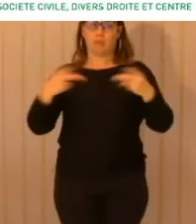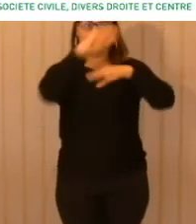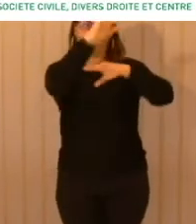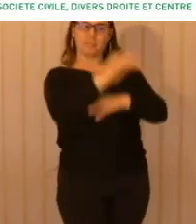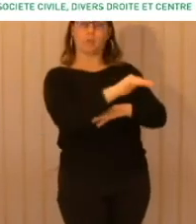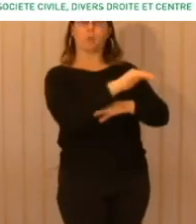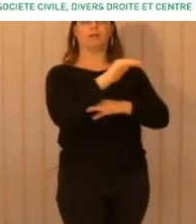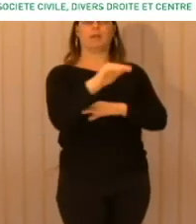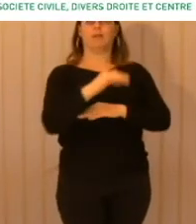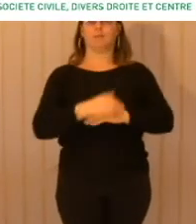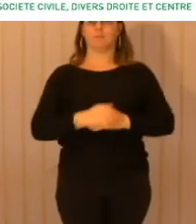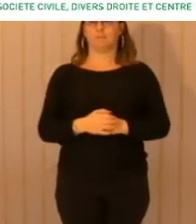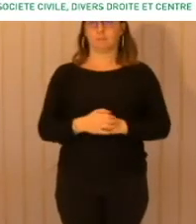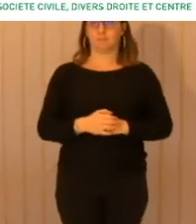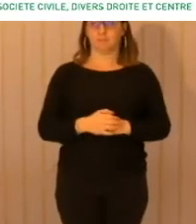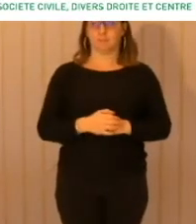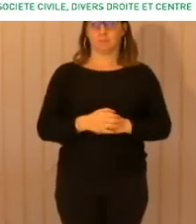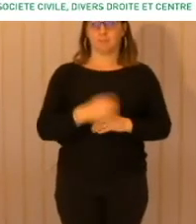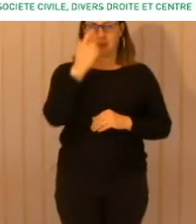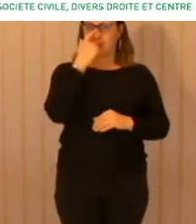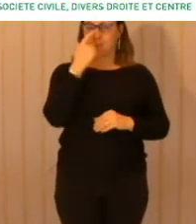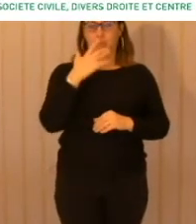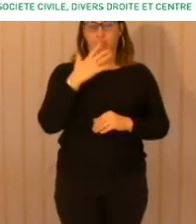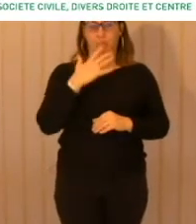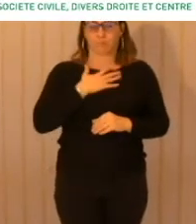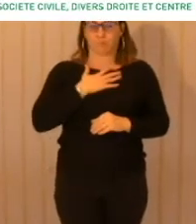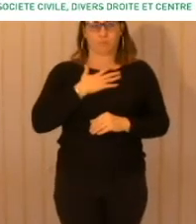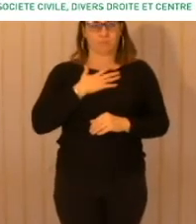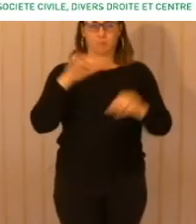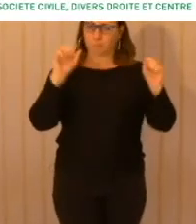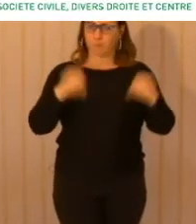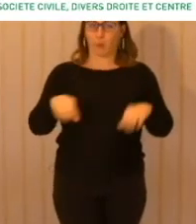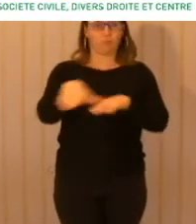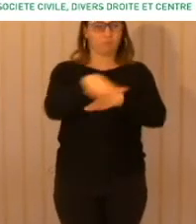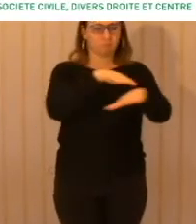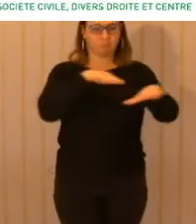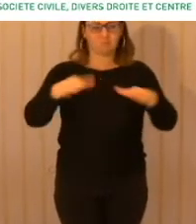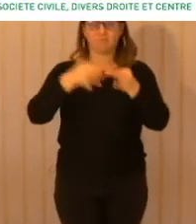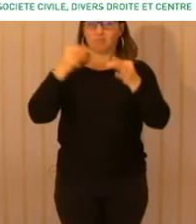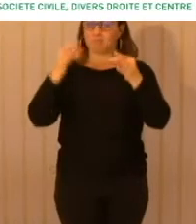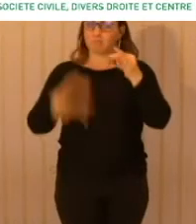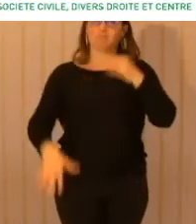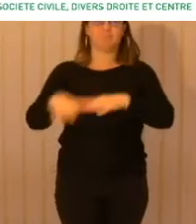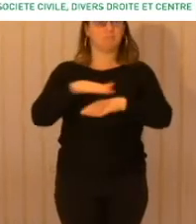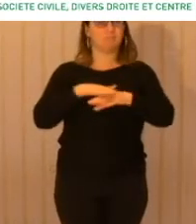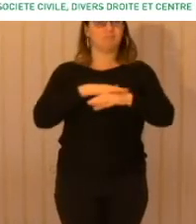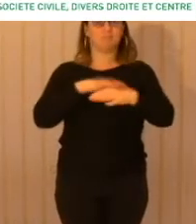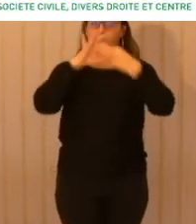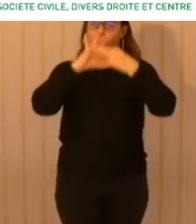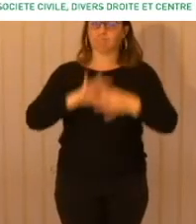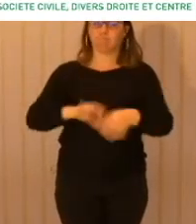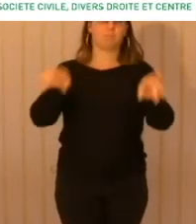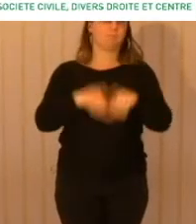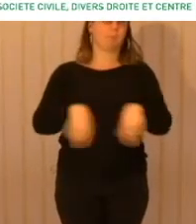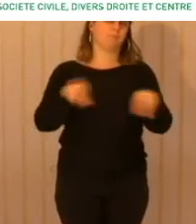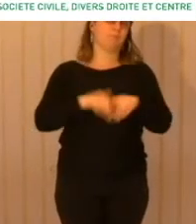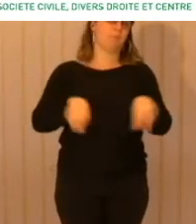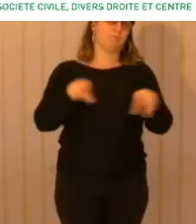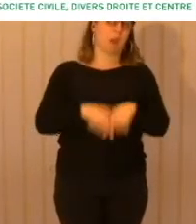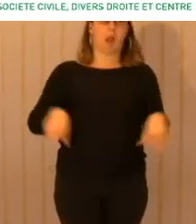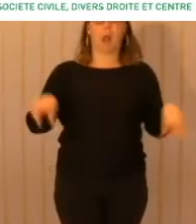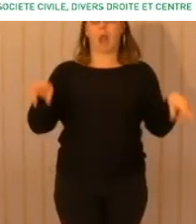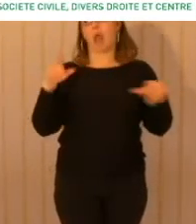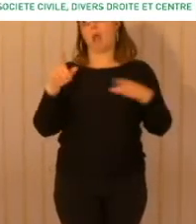Et donc je pense qu'il y a une alternative à la continuité de cette politique répétitive, toujours